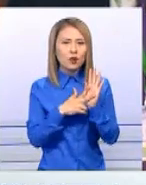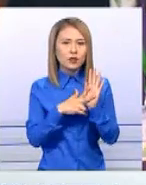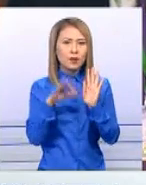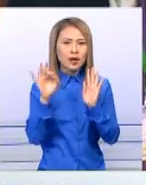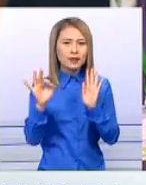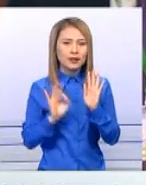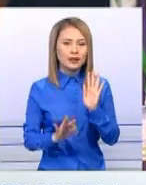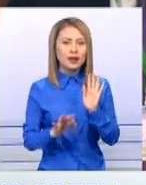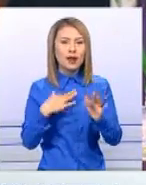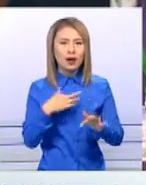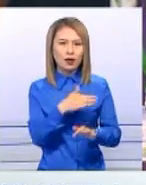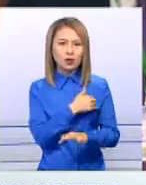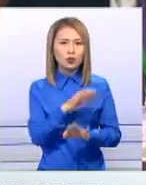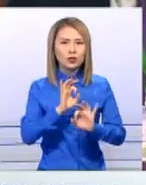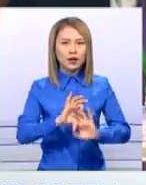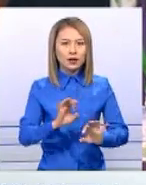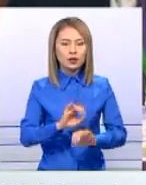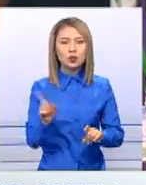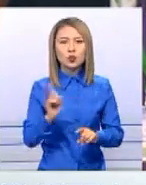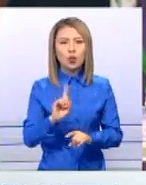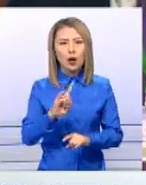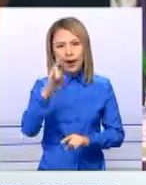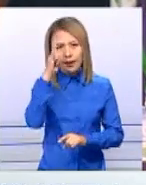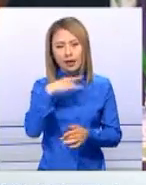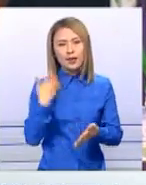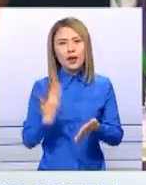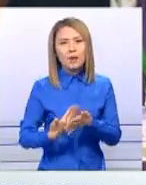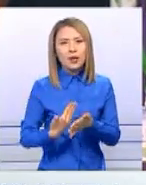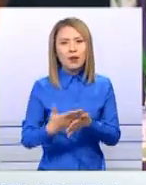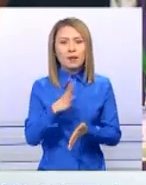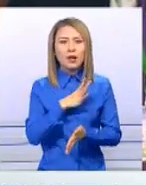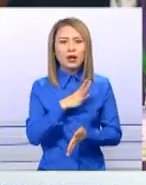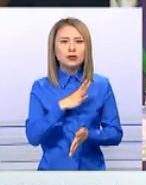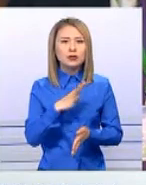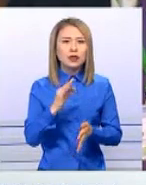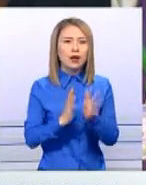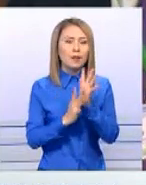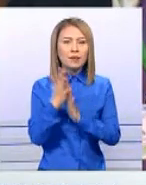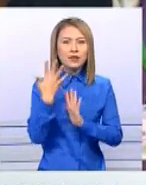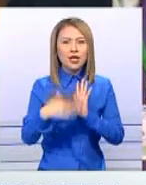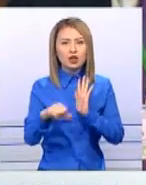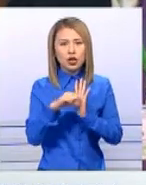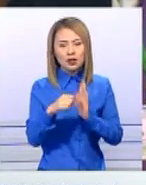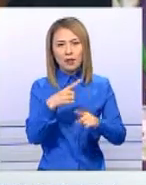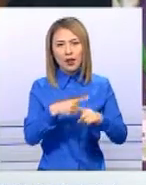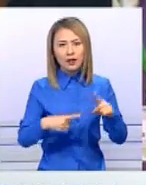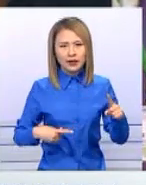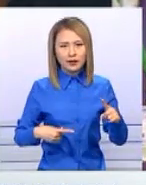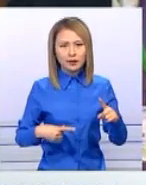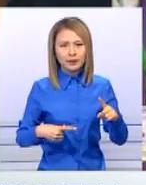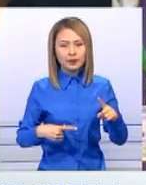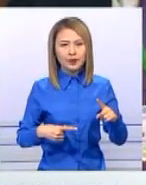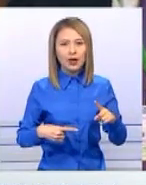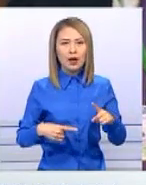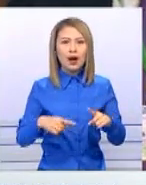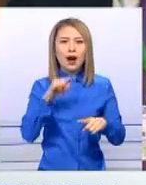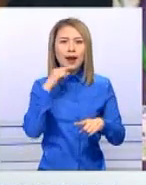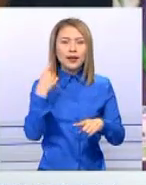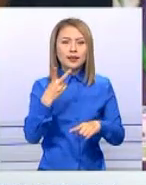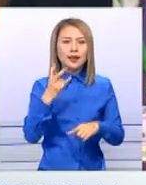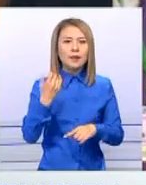Могу информировать, что, например, Казахстан с Евразией с торговли выросла на 56,5%, с Россией